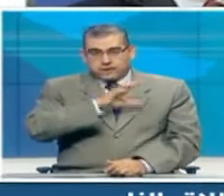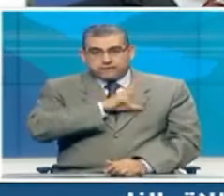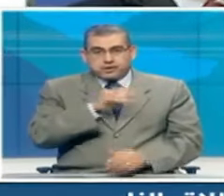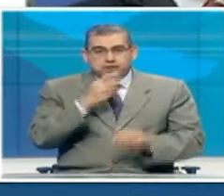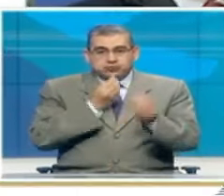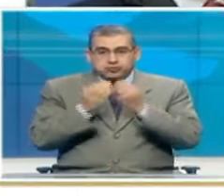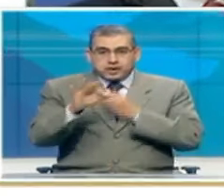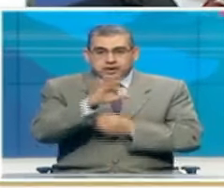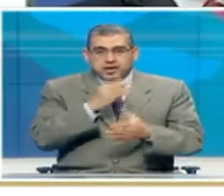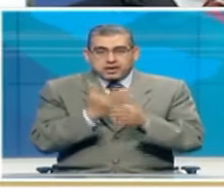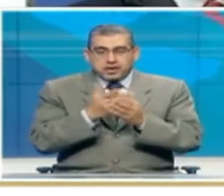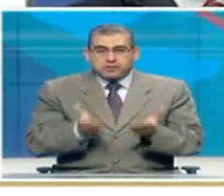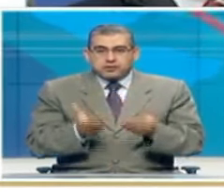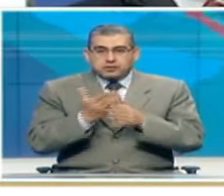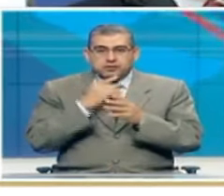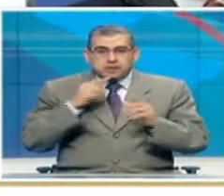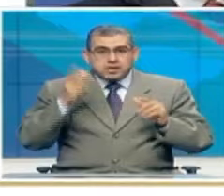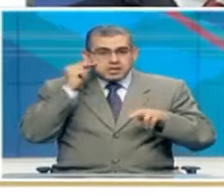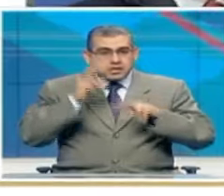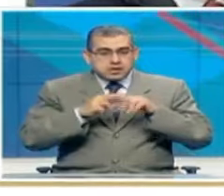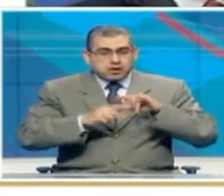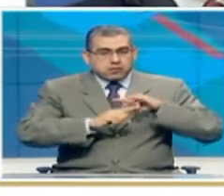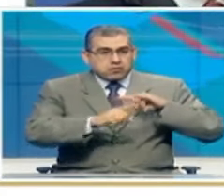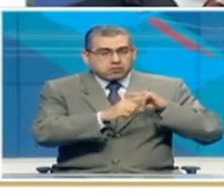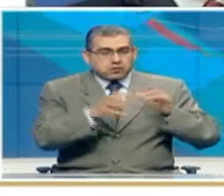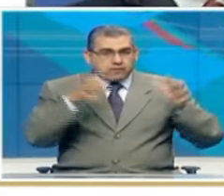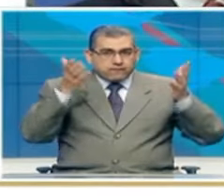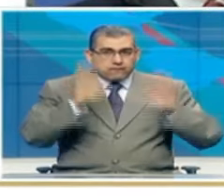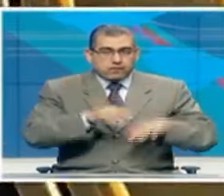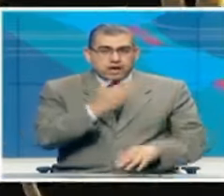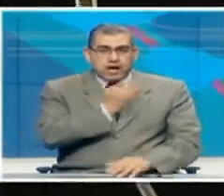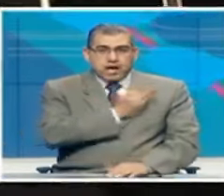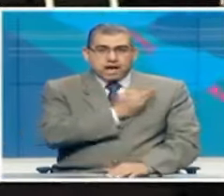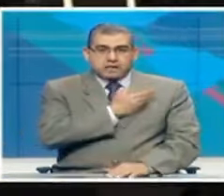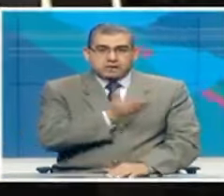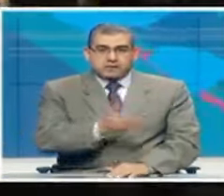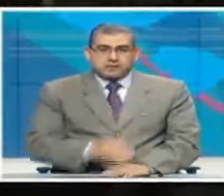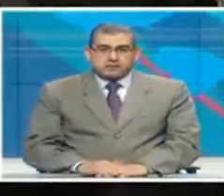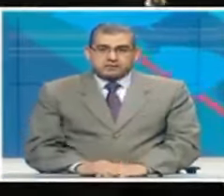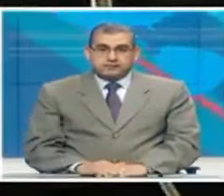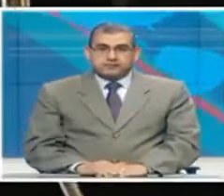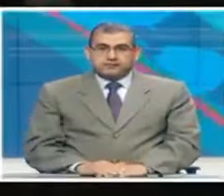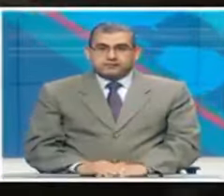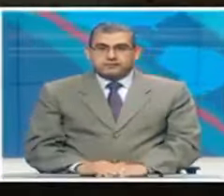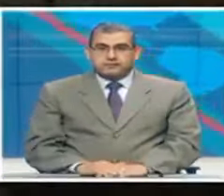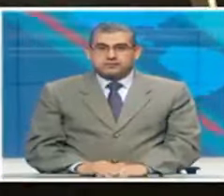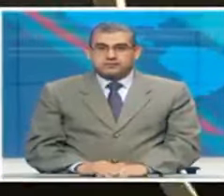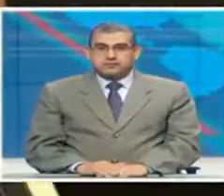بشأن التصعيد العسكري الإسرائيلي في قطاع غزة.